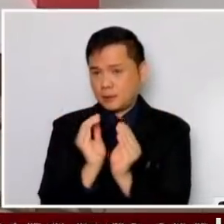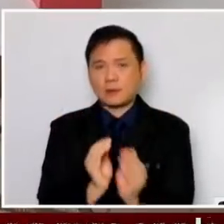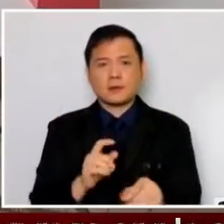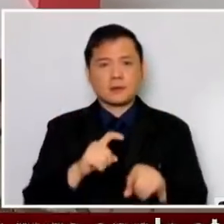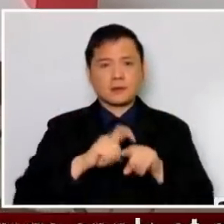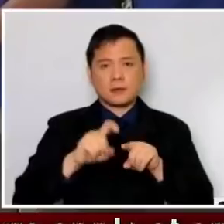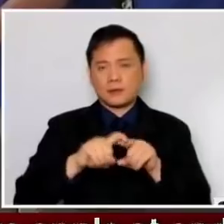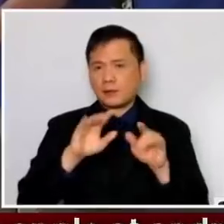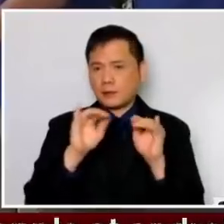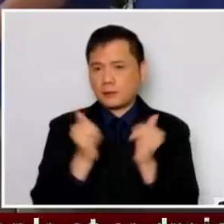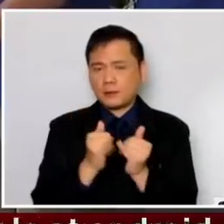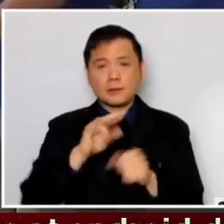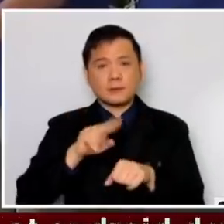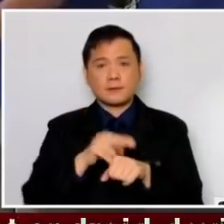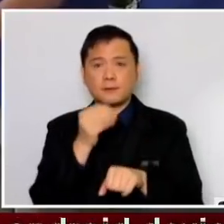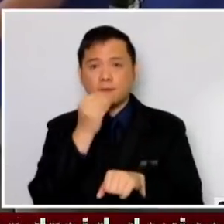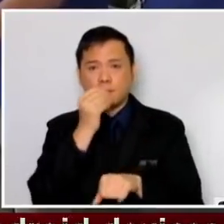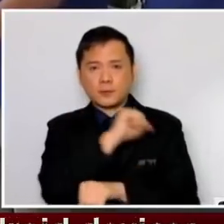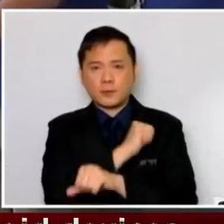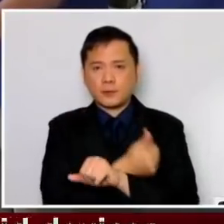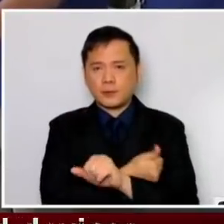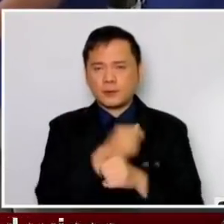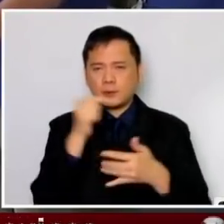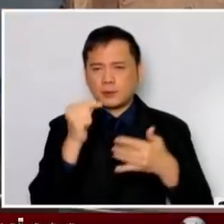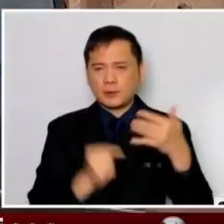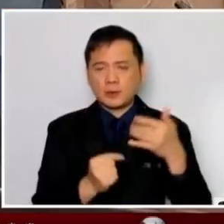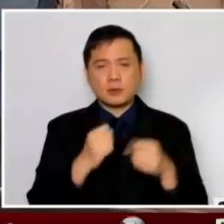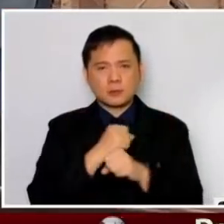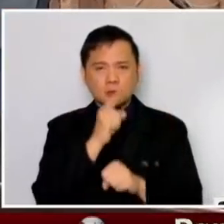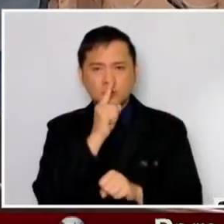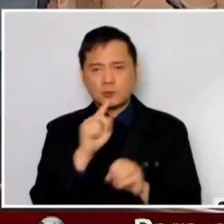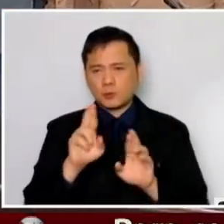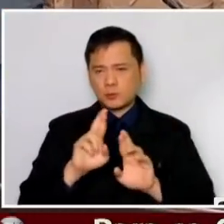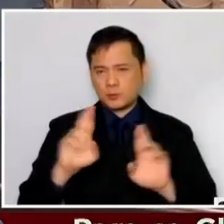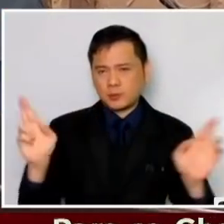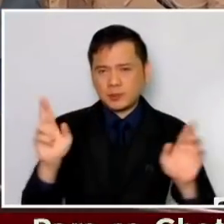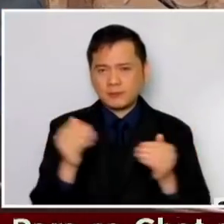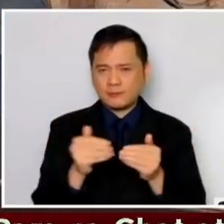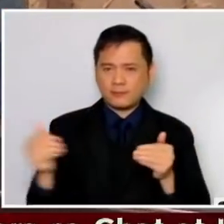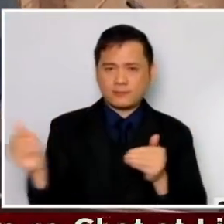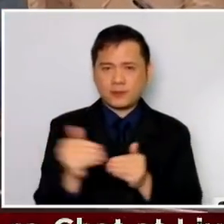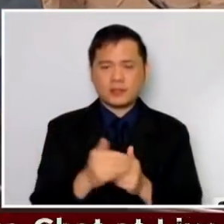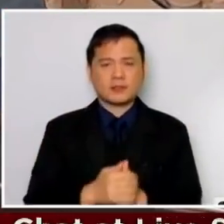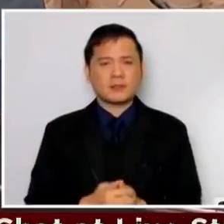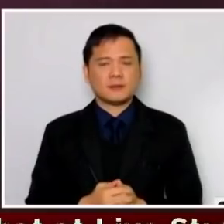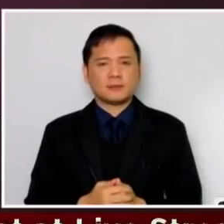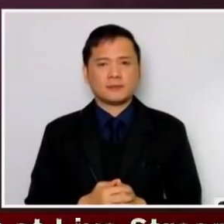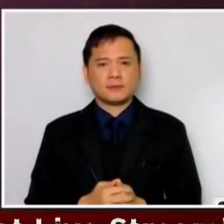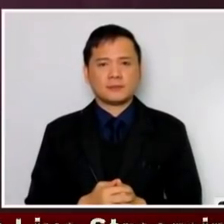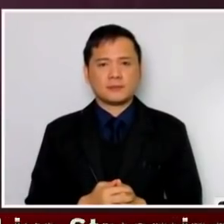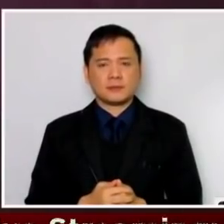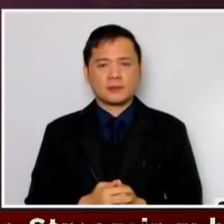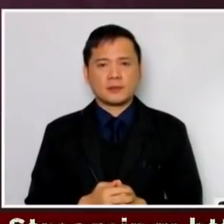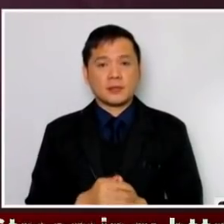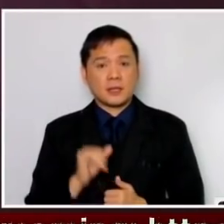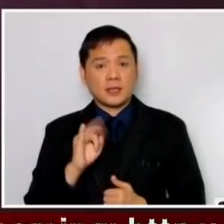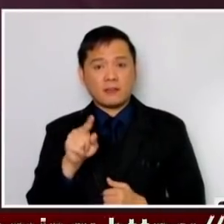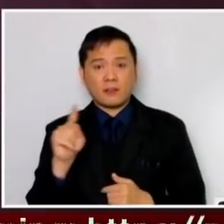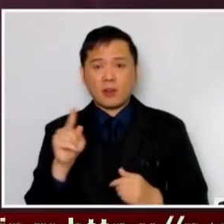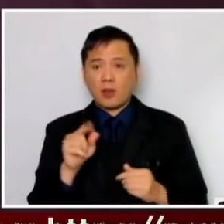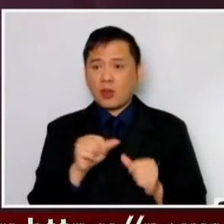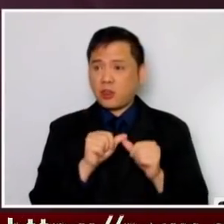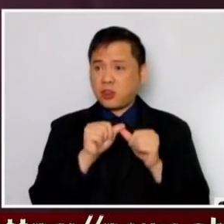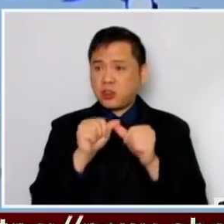Food Authority bilang paghahanda sa parating na bagyo. Ayon kay GOG, kung di magbabago ang direksyon ng forecast ng